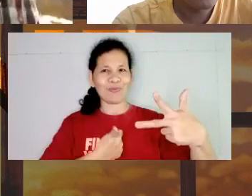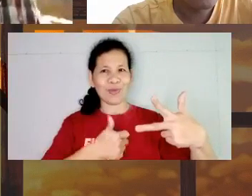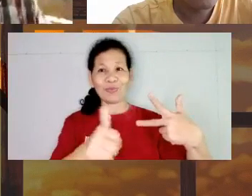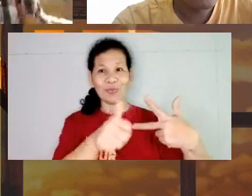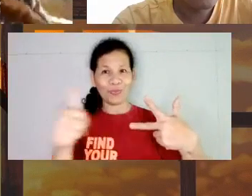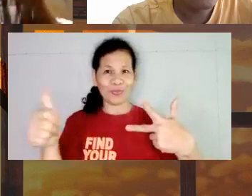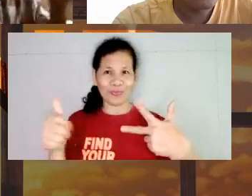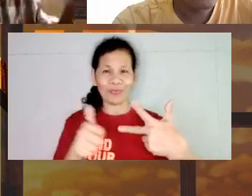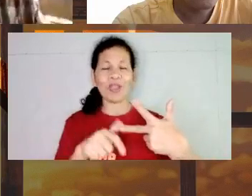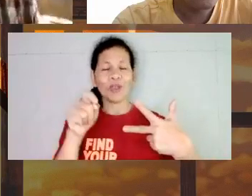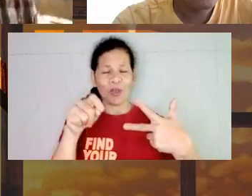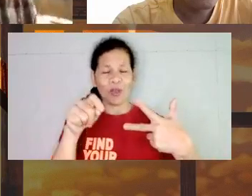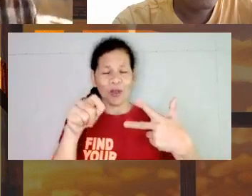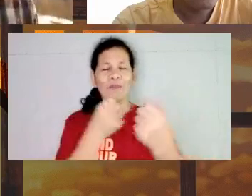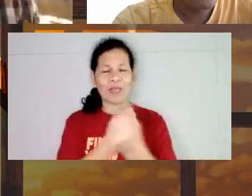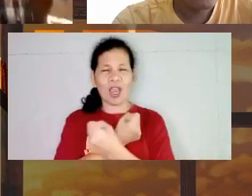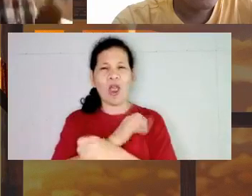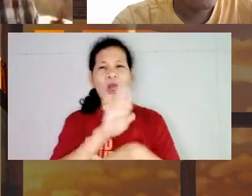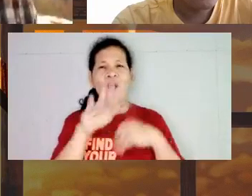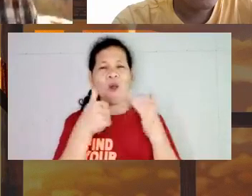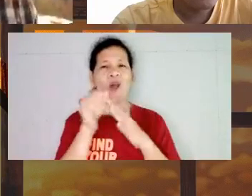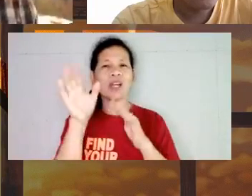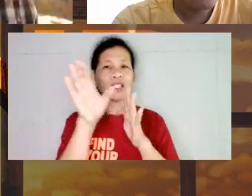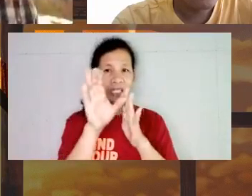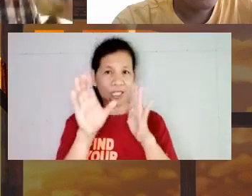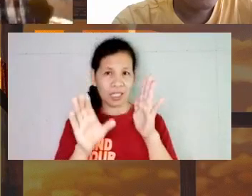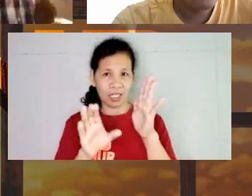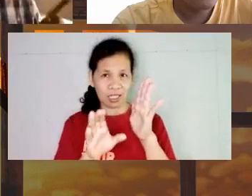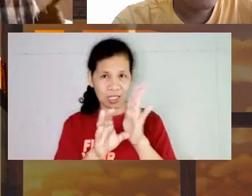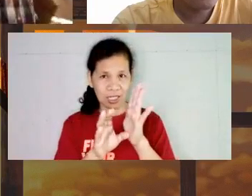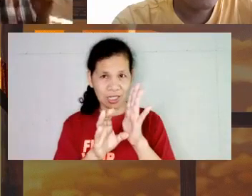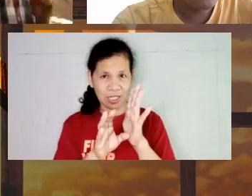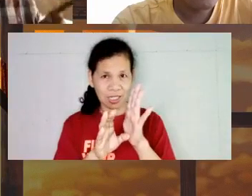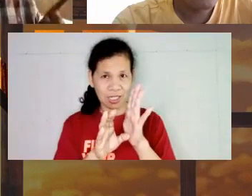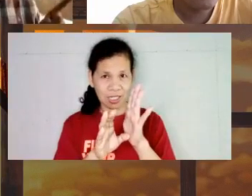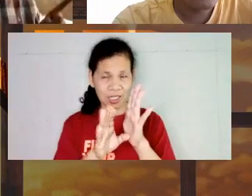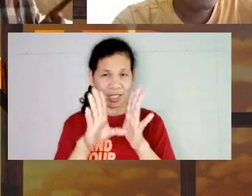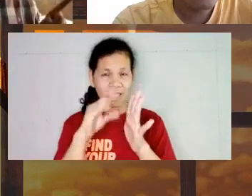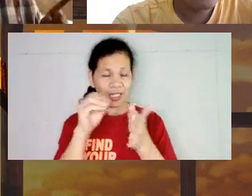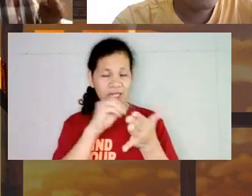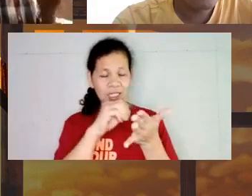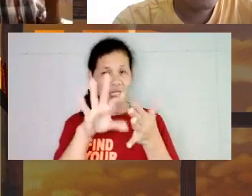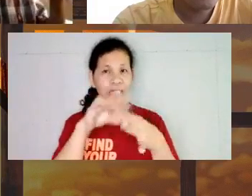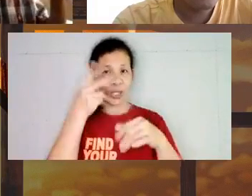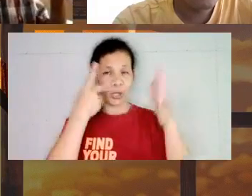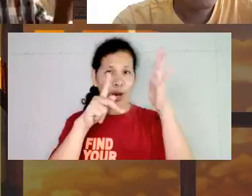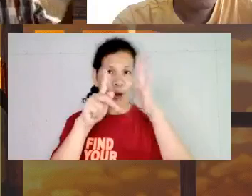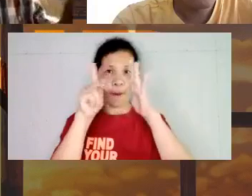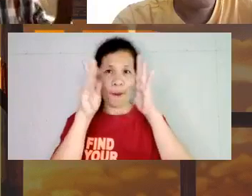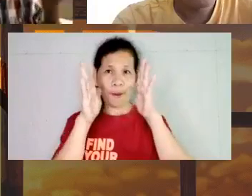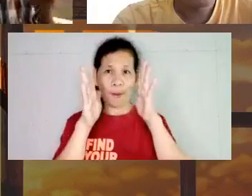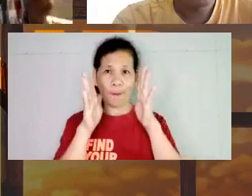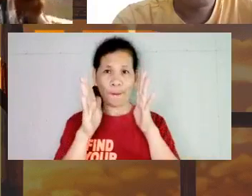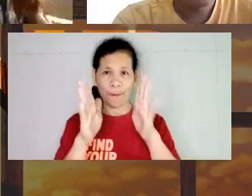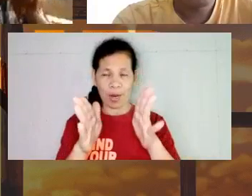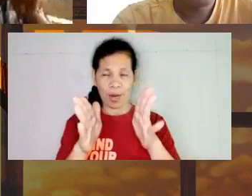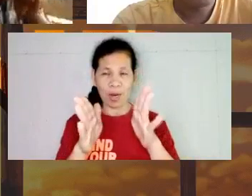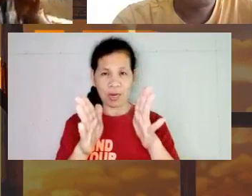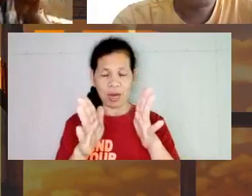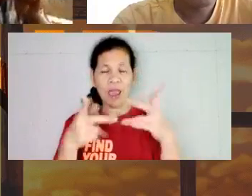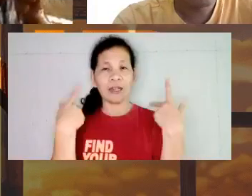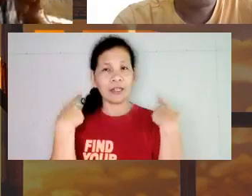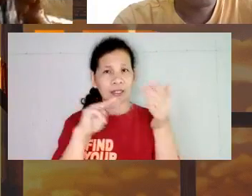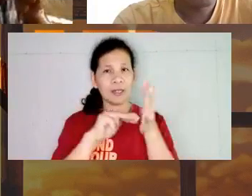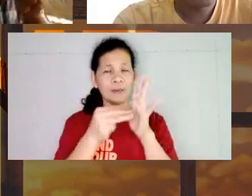niya, all the law, all of the law, and the writings of the prophets, take their meaning from these two